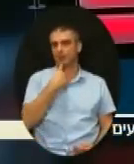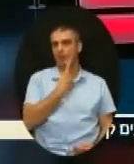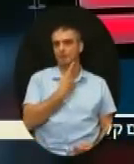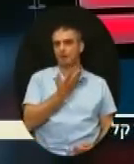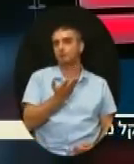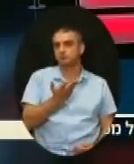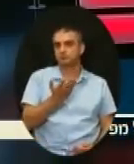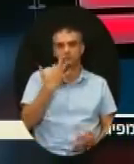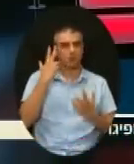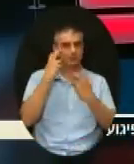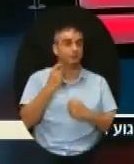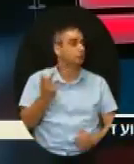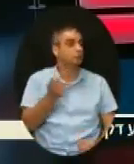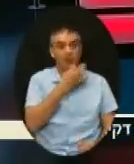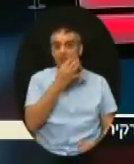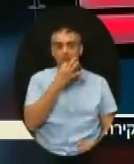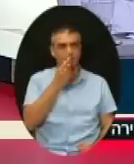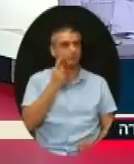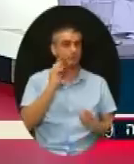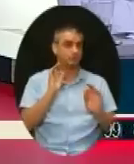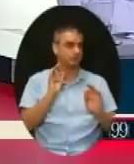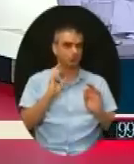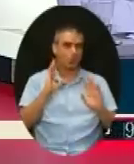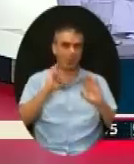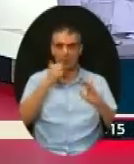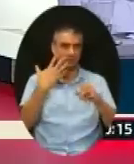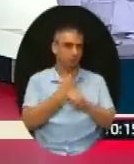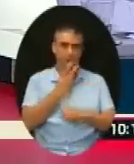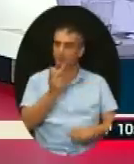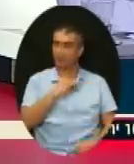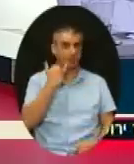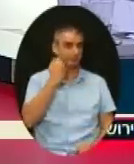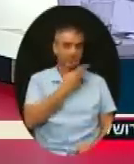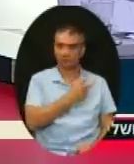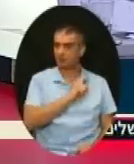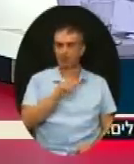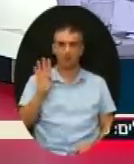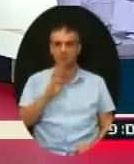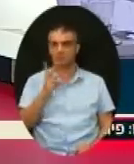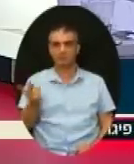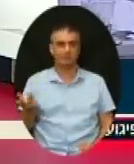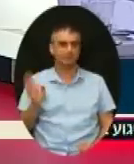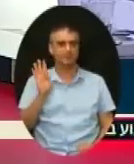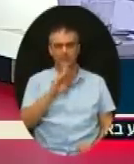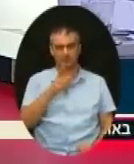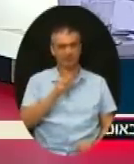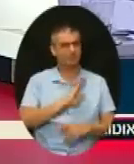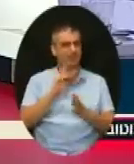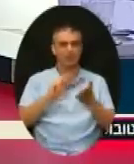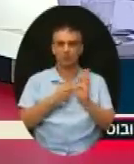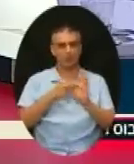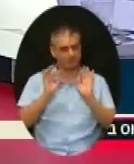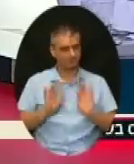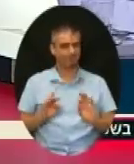די צפויים, אבל... שני נאומים ברמה סובייקטיבית, לא מהמוצלחים שלהם, לא של יצחק הרצוג ולא של בנימין נתניהו, בנימין נתניהו בלי תוכנית